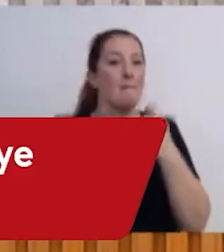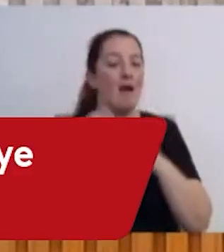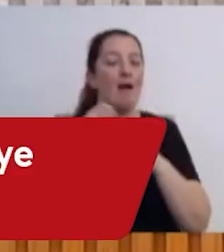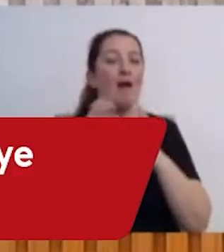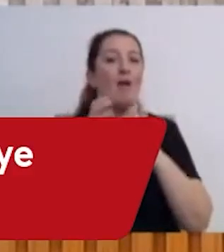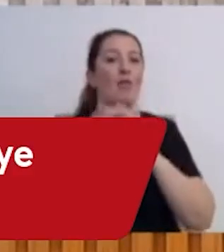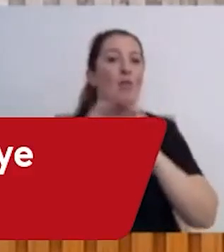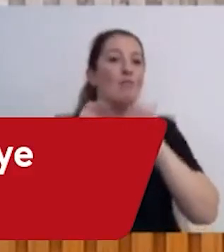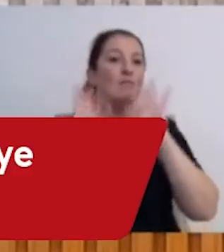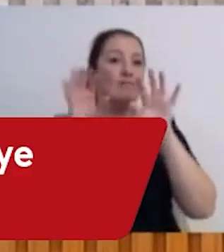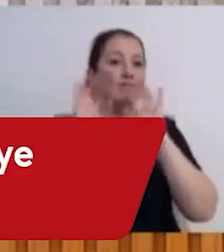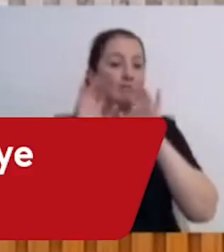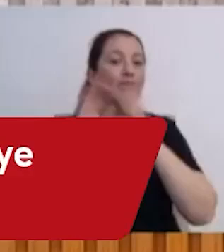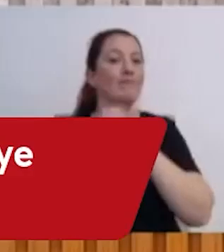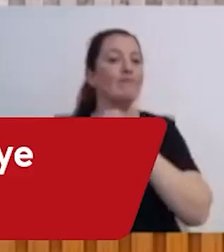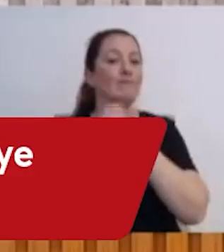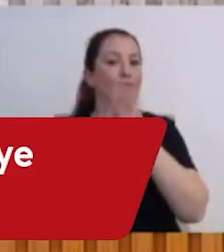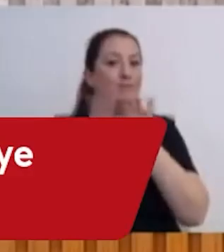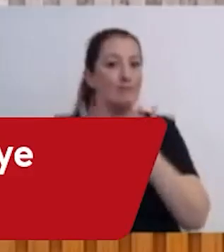ediyorum.